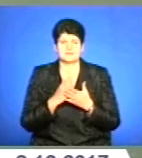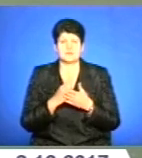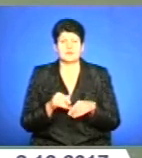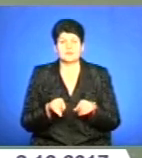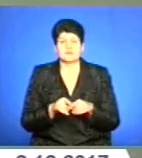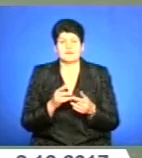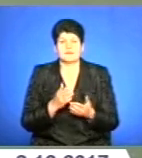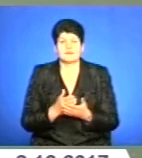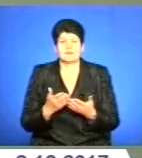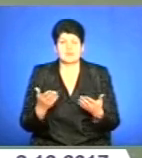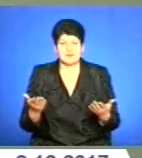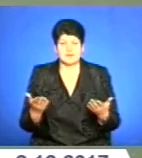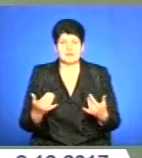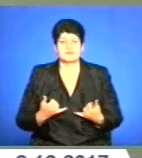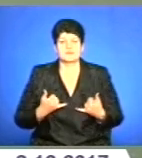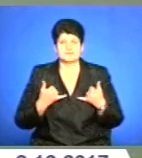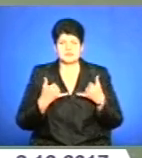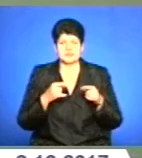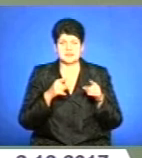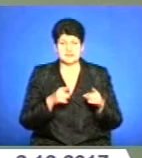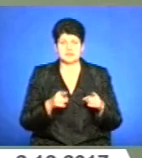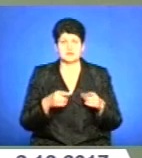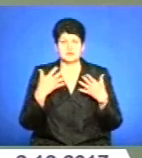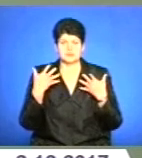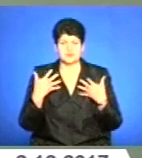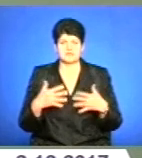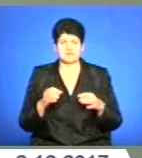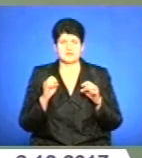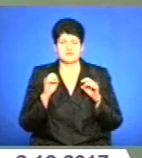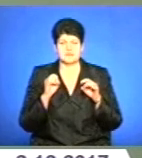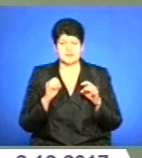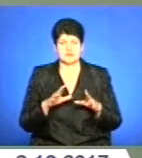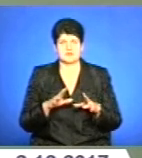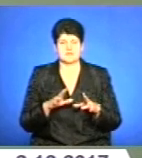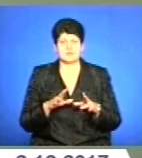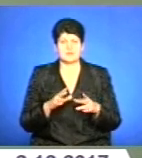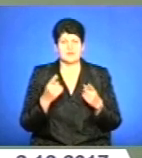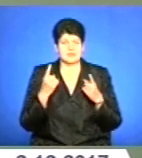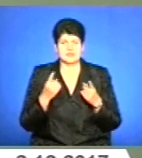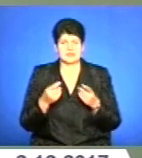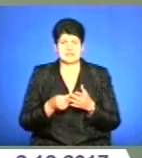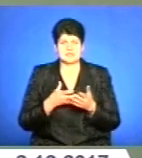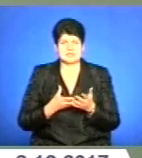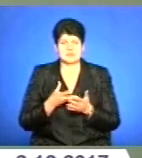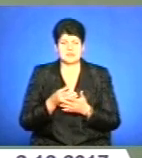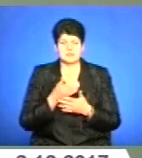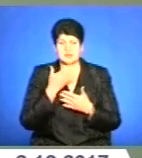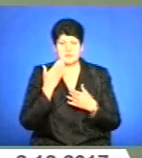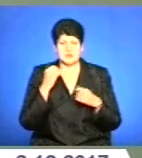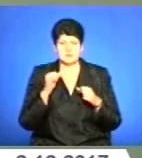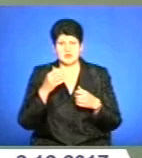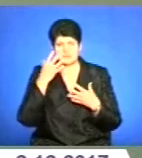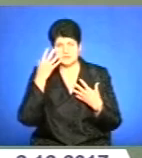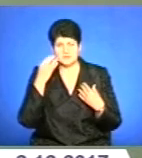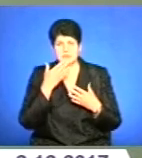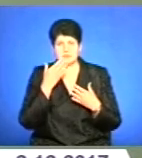є. І віддавати шану тим, які віддали за нас найдорожче, найцінніше, дуже висока ціна заплачена, і ми не маємо права її забути